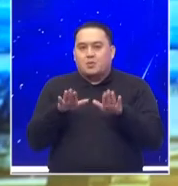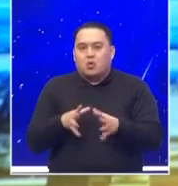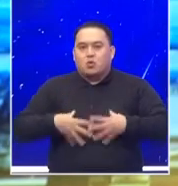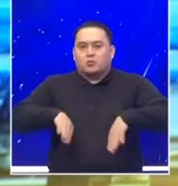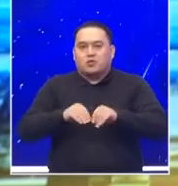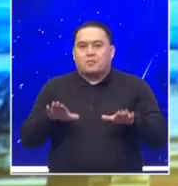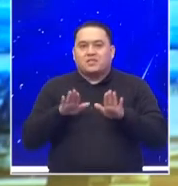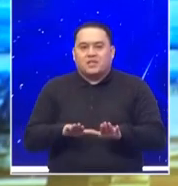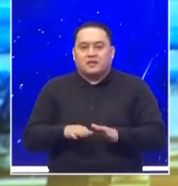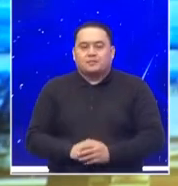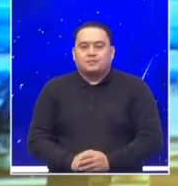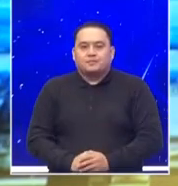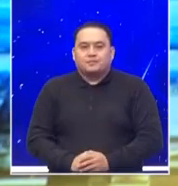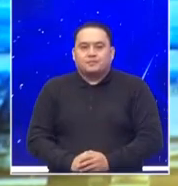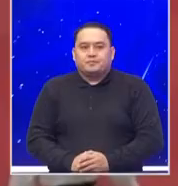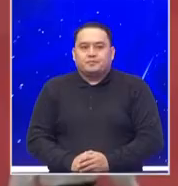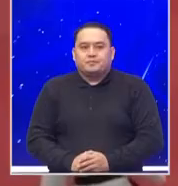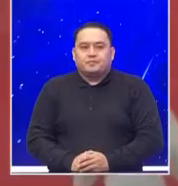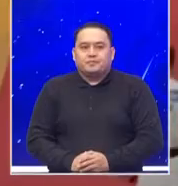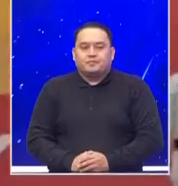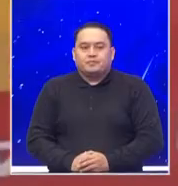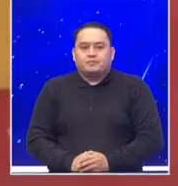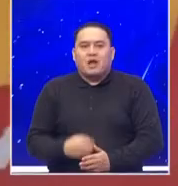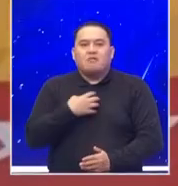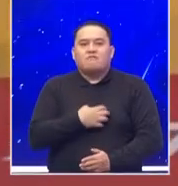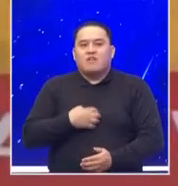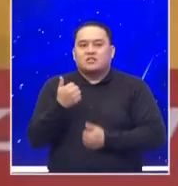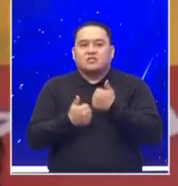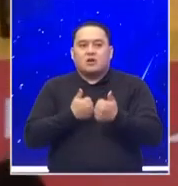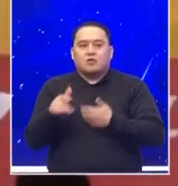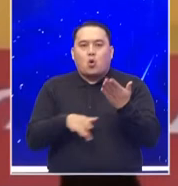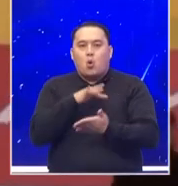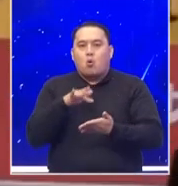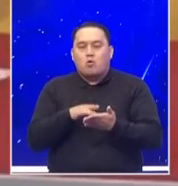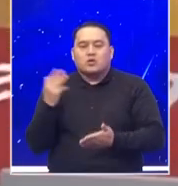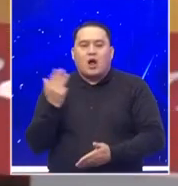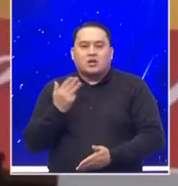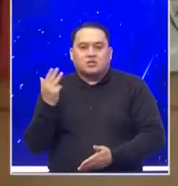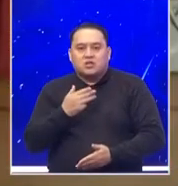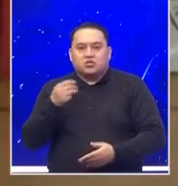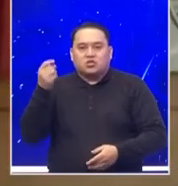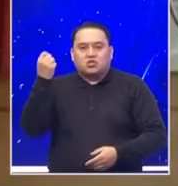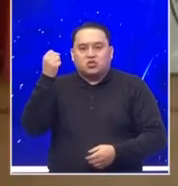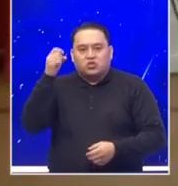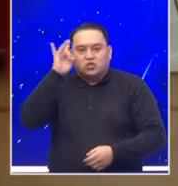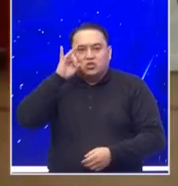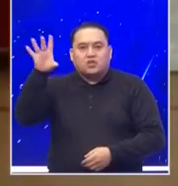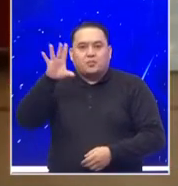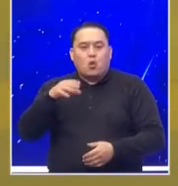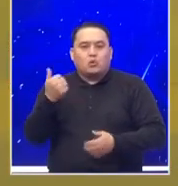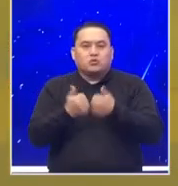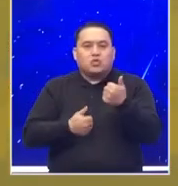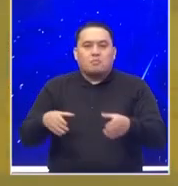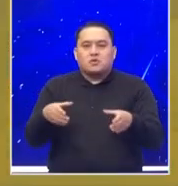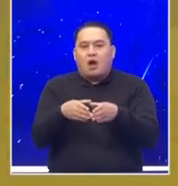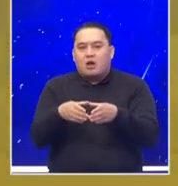в общекомандном зачете важное соревнование прошло в городе актау куда съехались чемпионы со всех регионов страны она значима